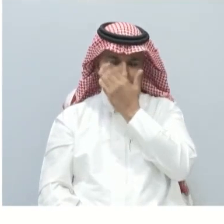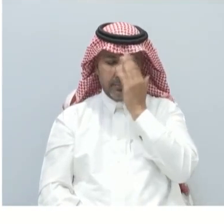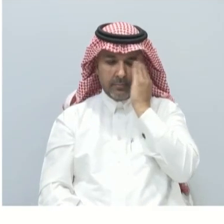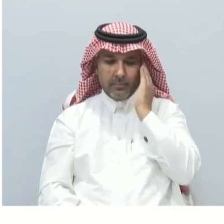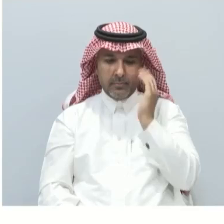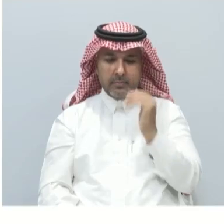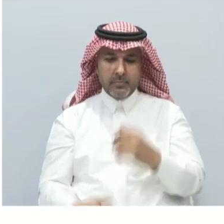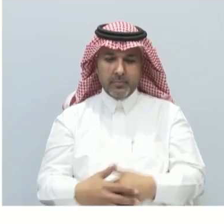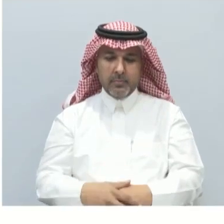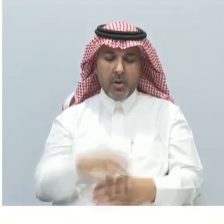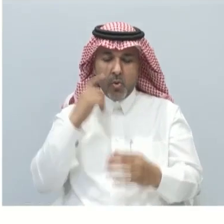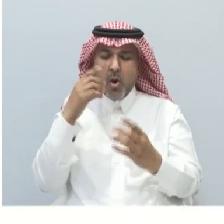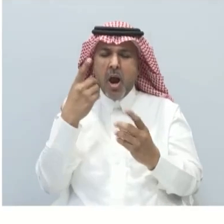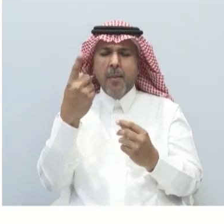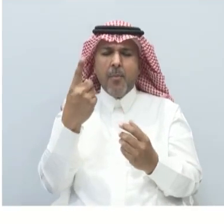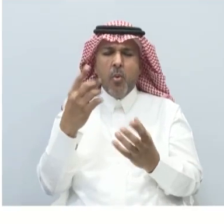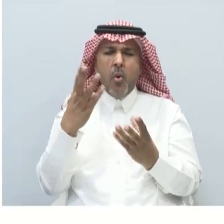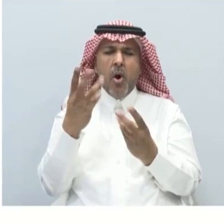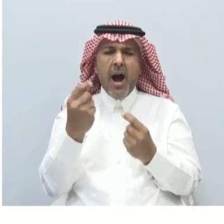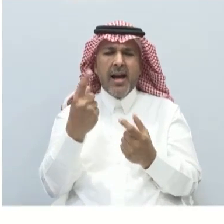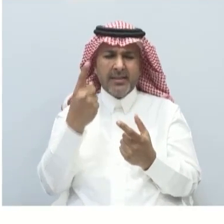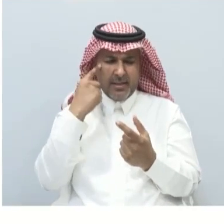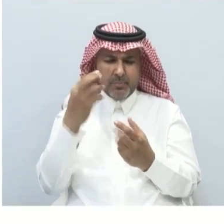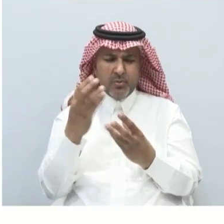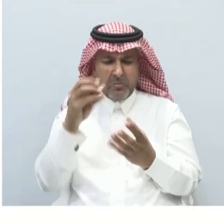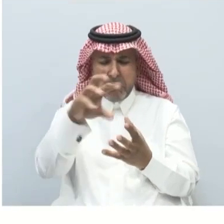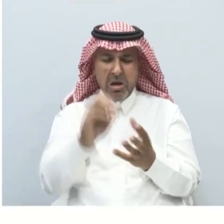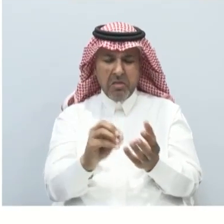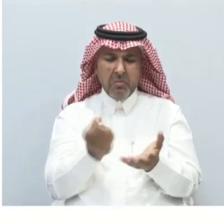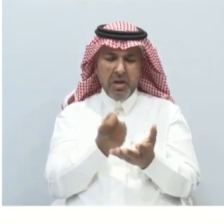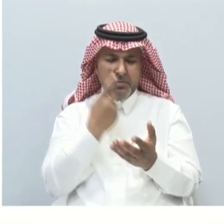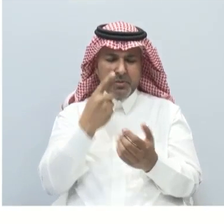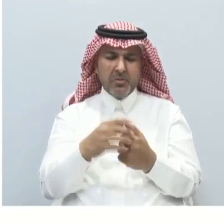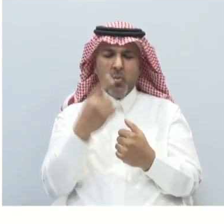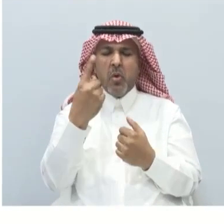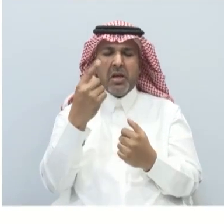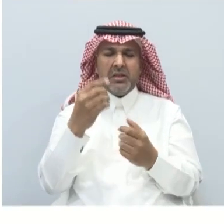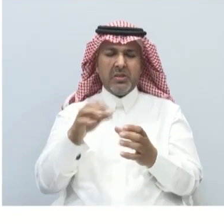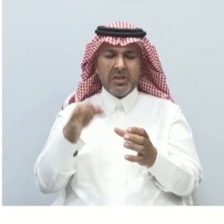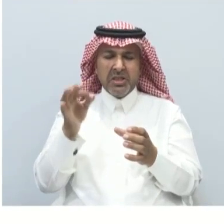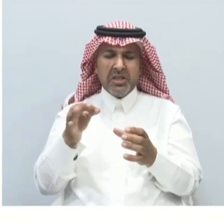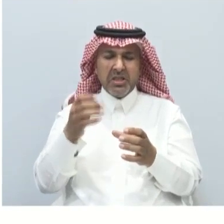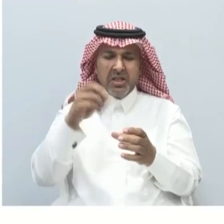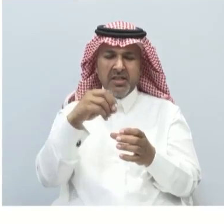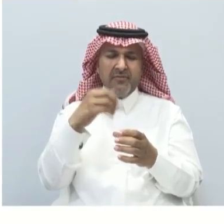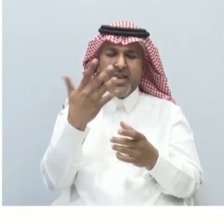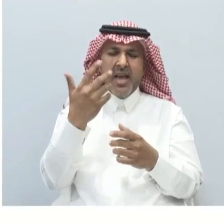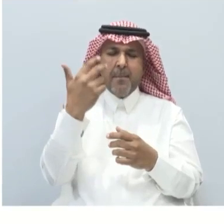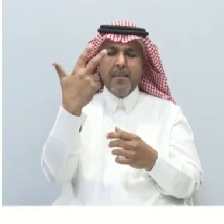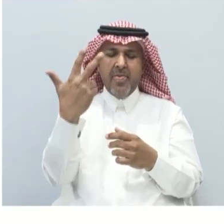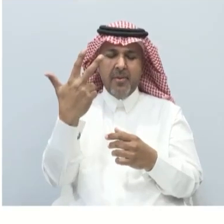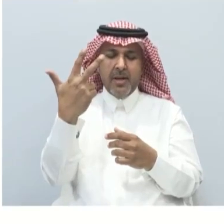الشاي الاسود يمثله بيانيا ثم قدر الكميه طبعا اذا كان احنا نفقد يعني 12.5% نفس